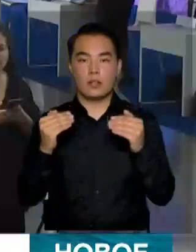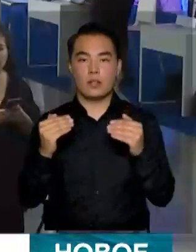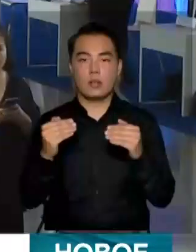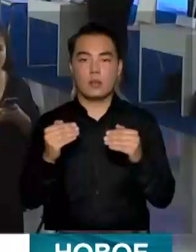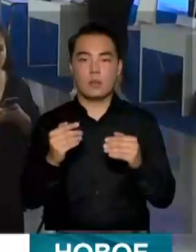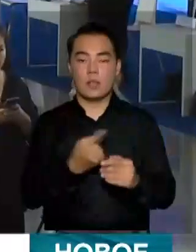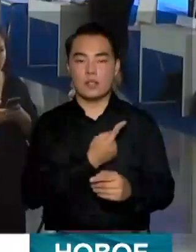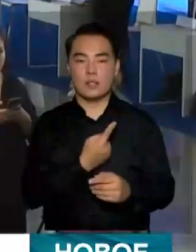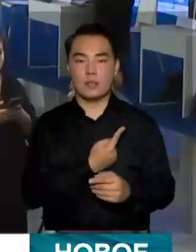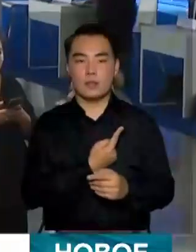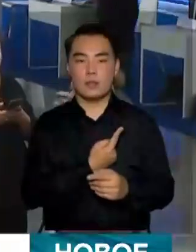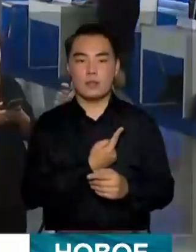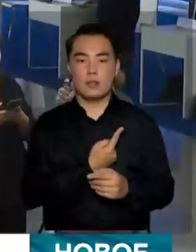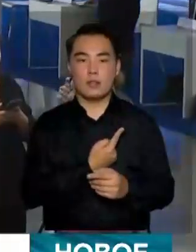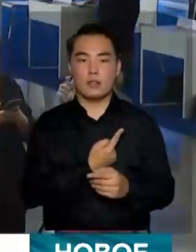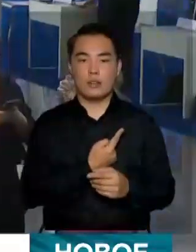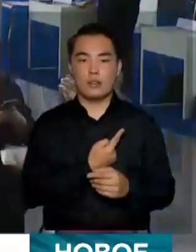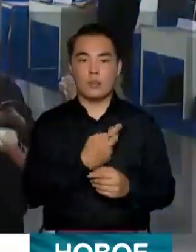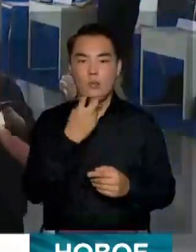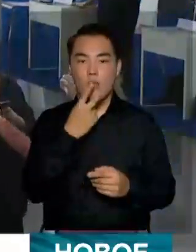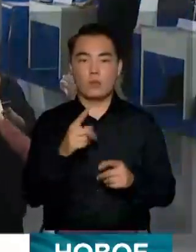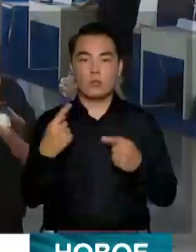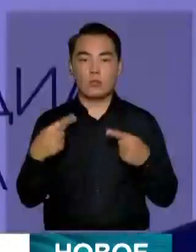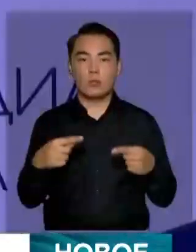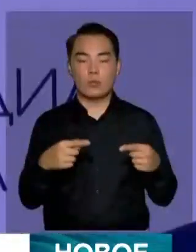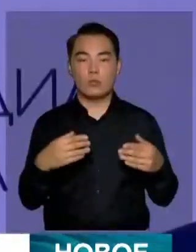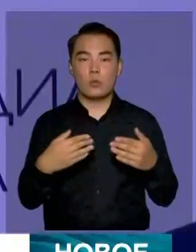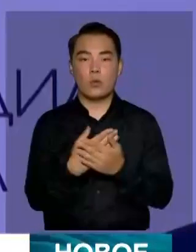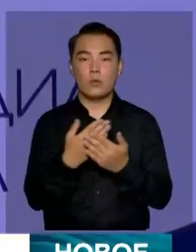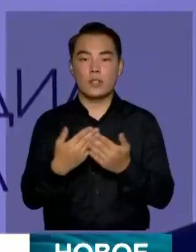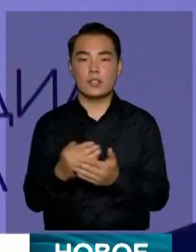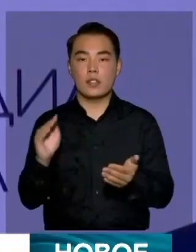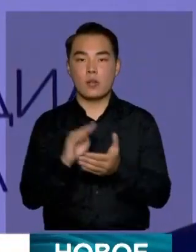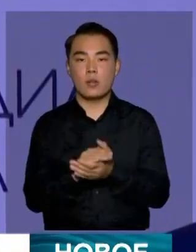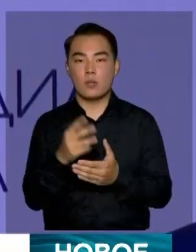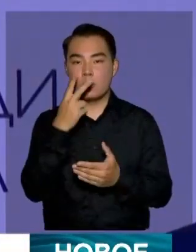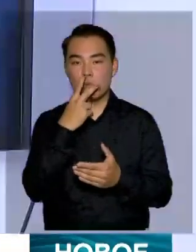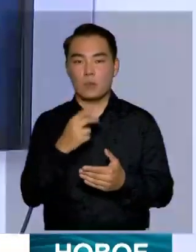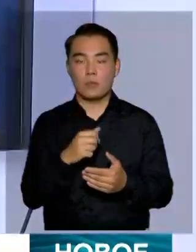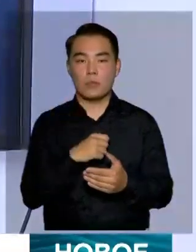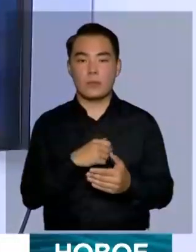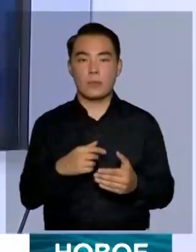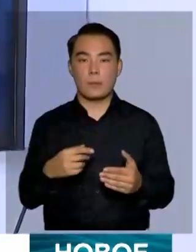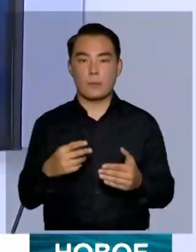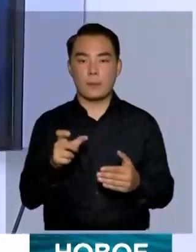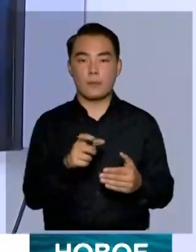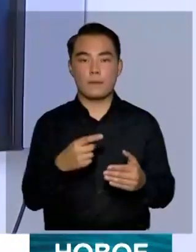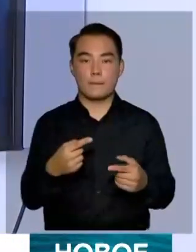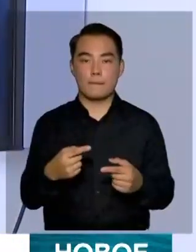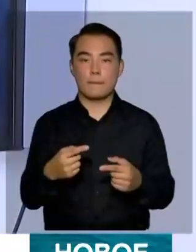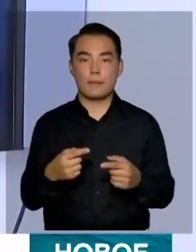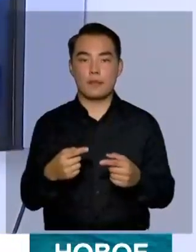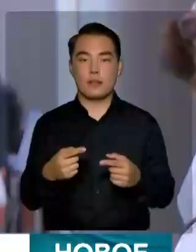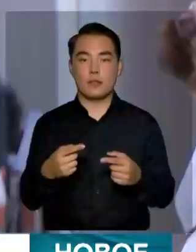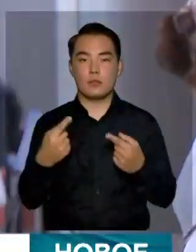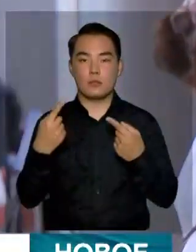профессионализма. Пока одни гости форума искали новые знакомства и обсуждали модные тенденции, другие у стенда компании Meta могли совершить